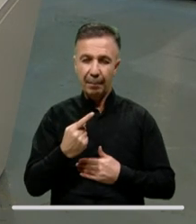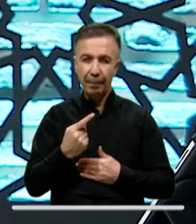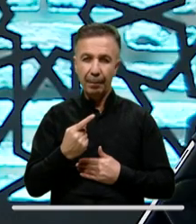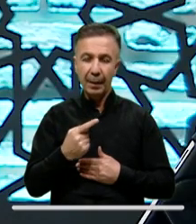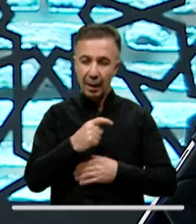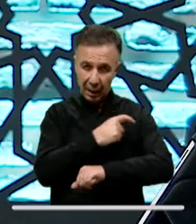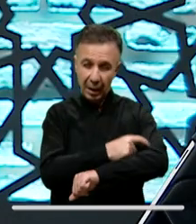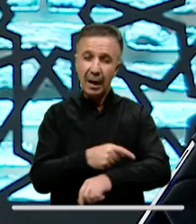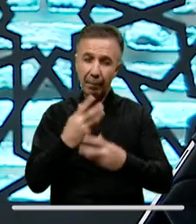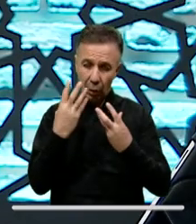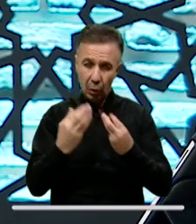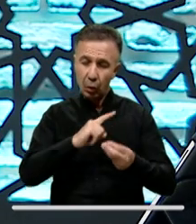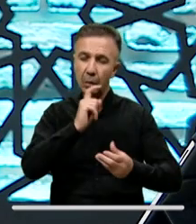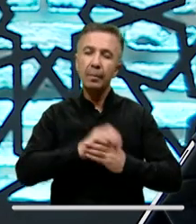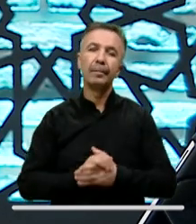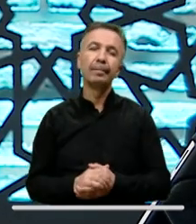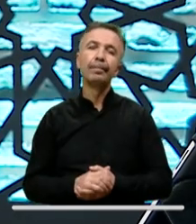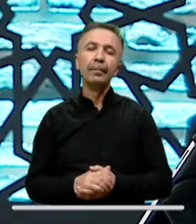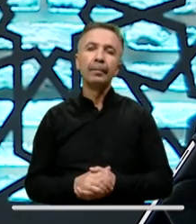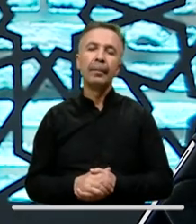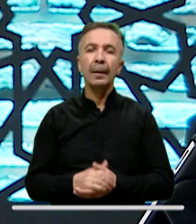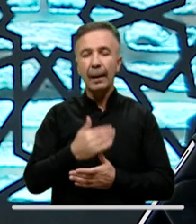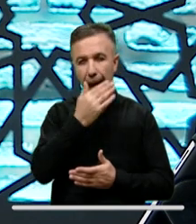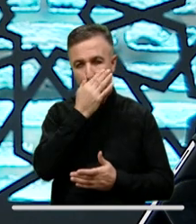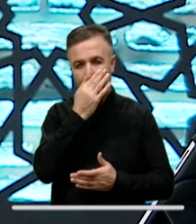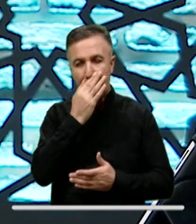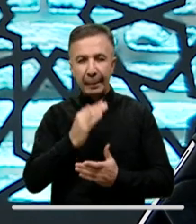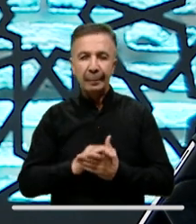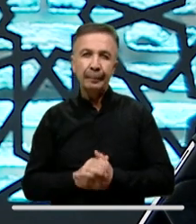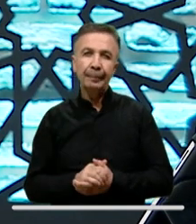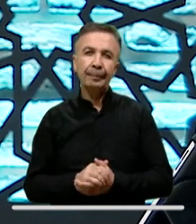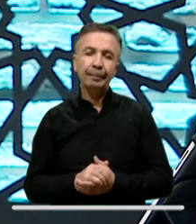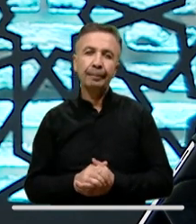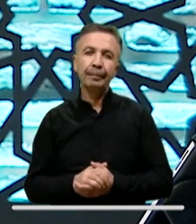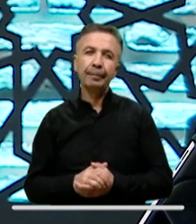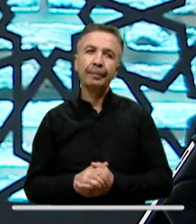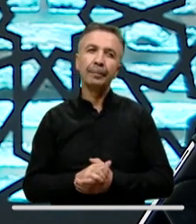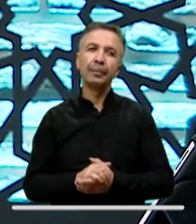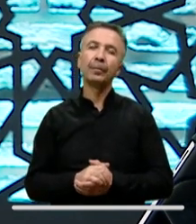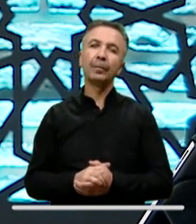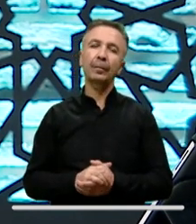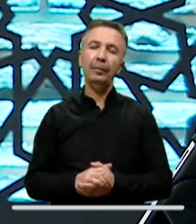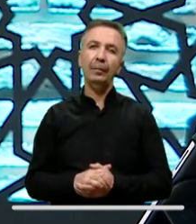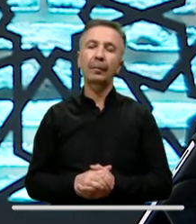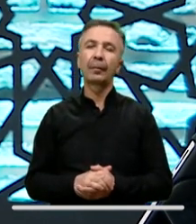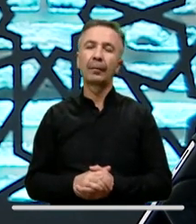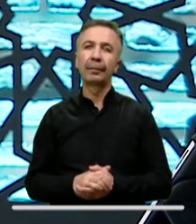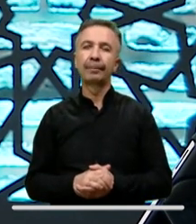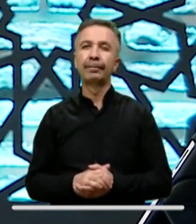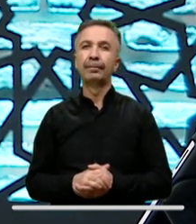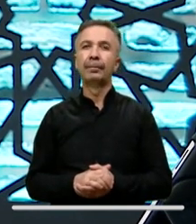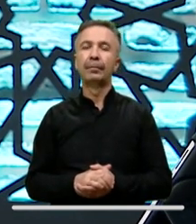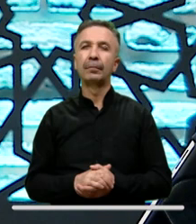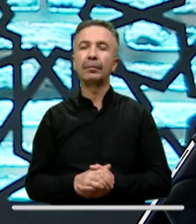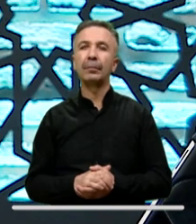nedir? Almam caiz mi değil mi? Soralım Mesut abi, bakalım hocam ne diyecek. Allah kolaylıklar versin. Kahramanmaraş'a çok çok